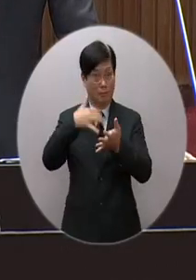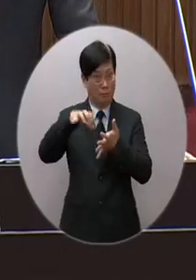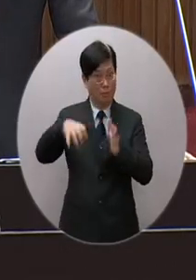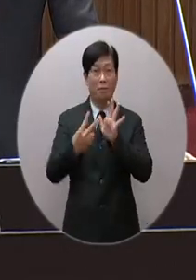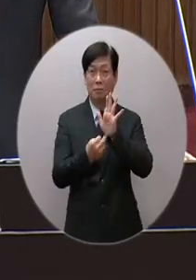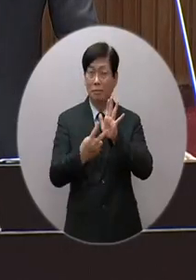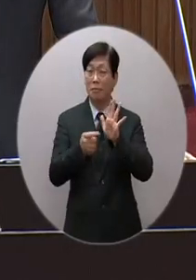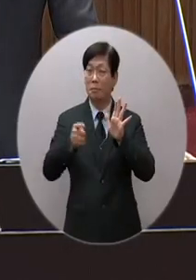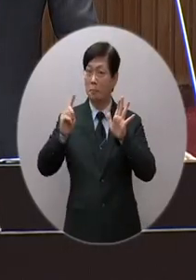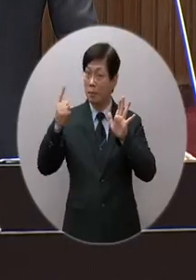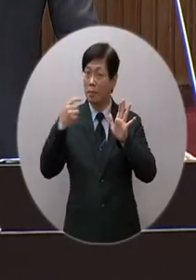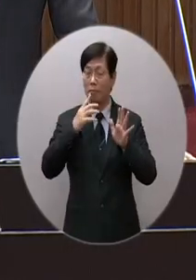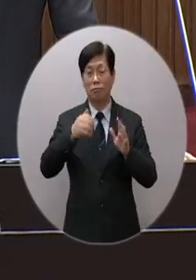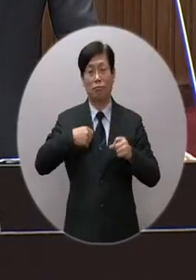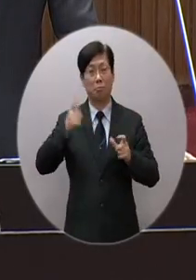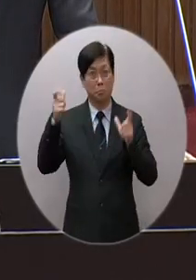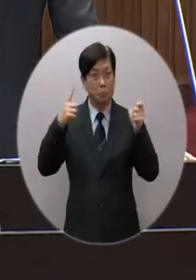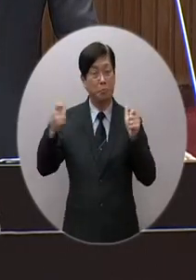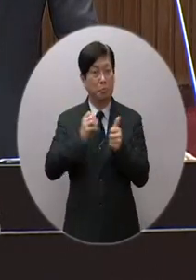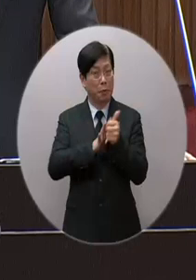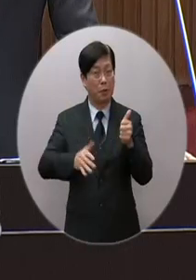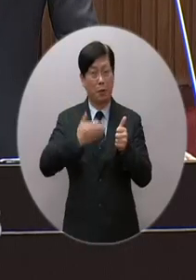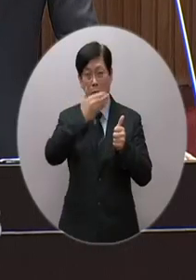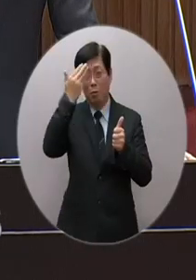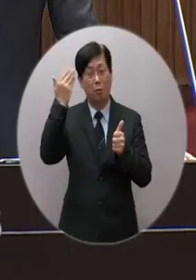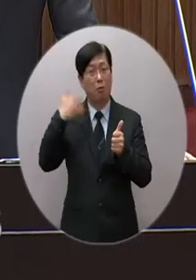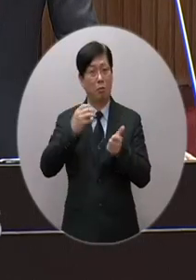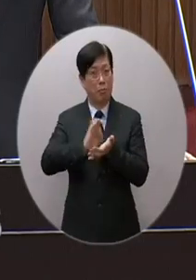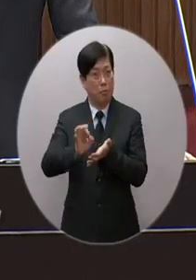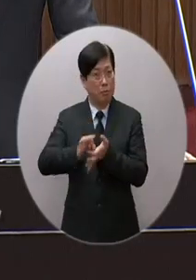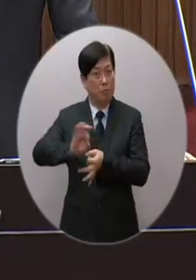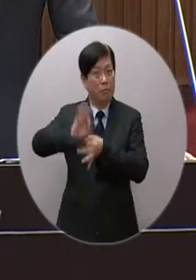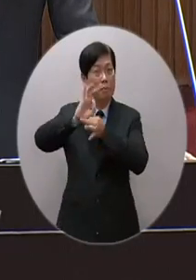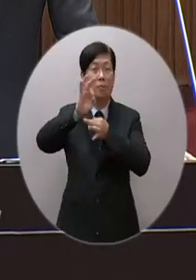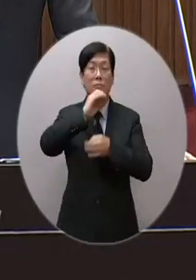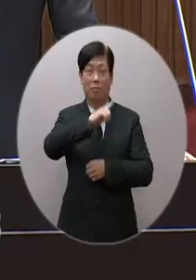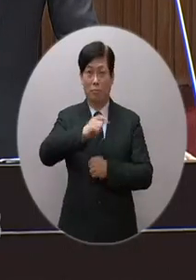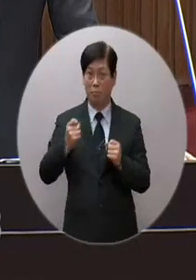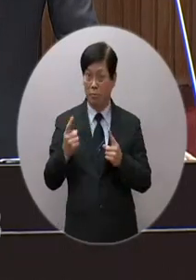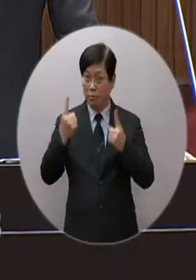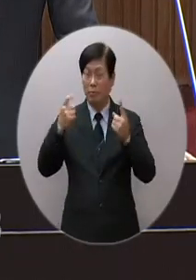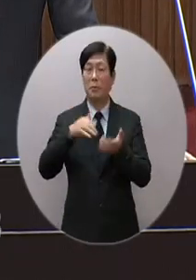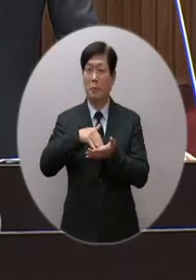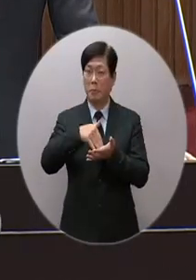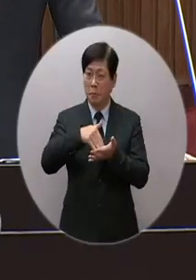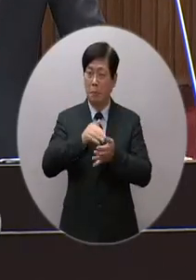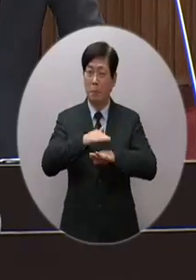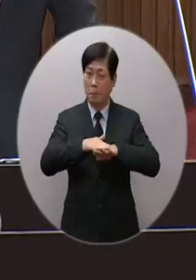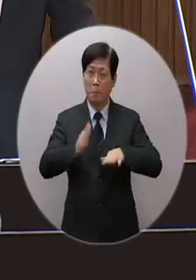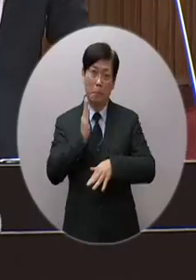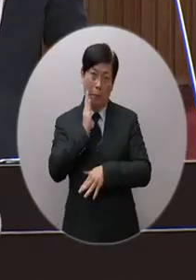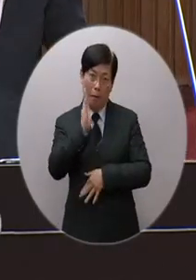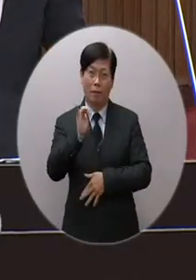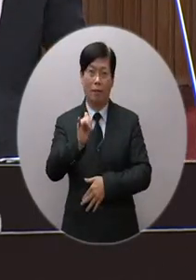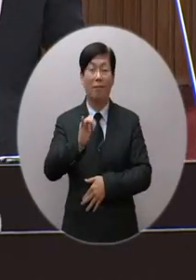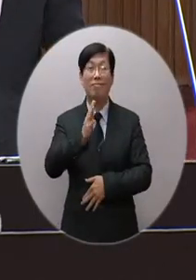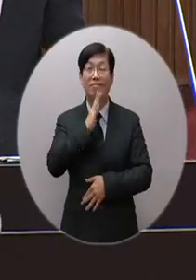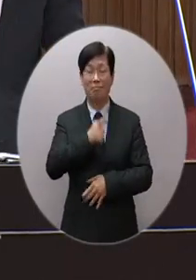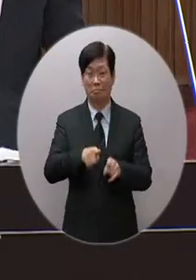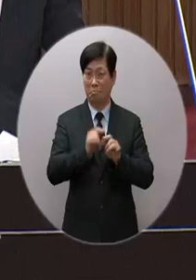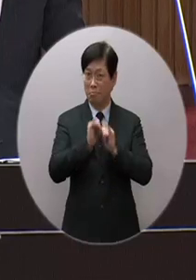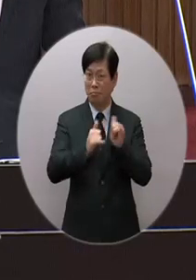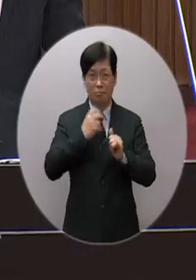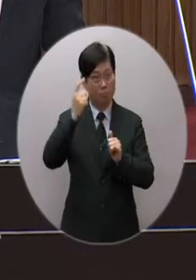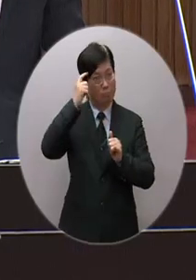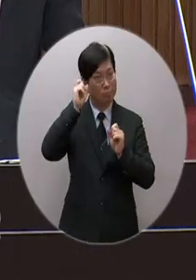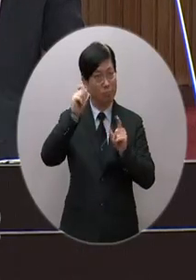解释，因受到春节影响，旅游等费用涨价，整体物价能呈现温和平稳的状态。不过这个民众感